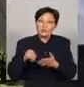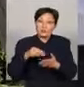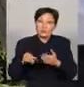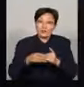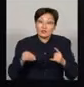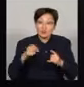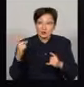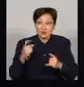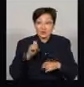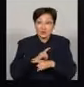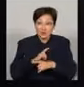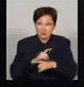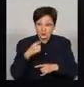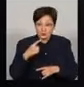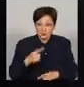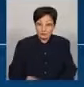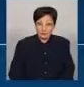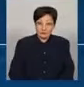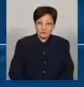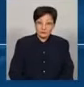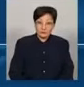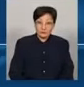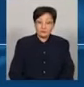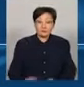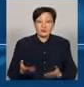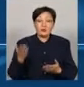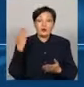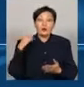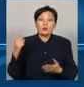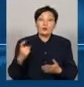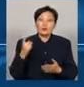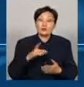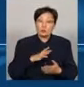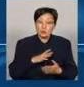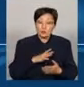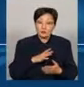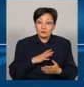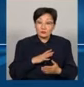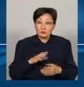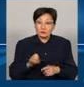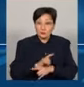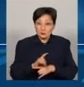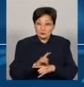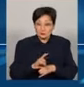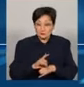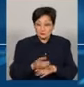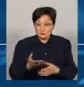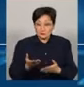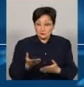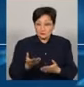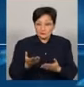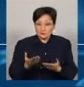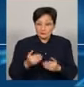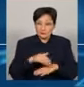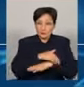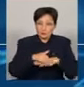жердің иесі алдап отыр деп қысқа қайырды. Енді бұрынғы егесі сондай ғой, жасаған ғой, алаяқты жасаған ғой бұрынғы егесі. Мына жерде